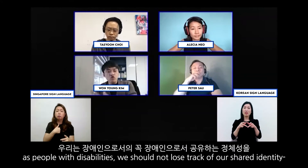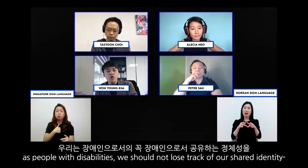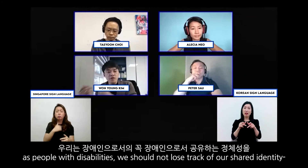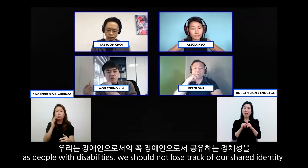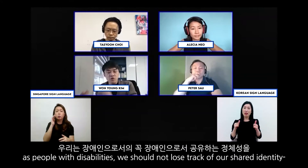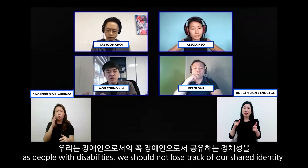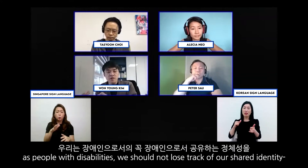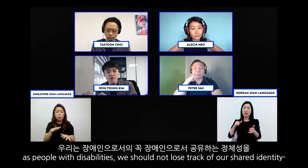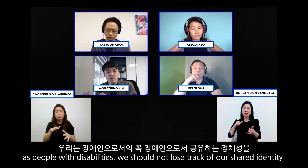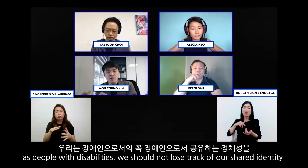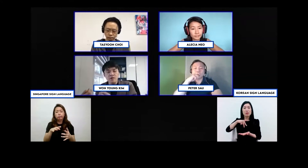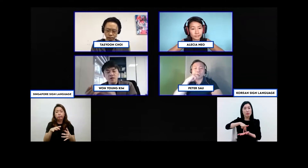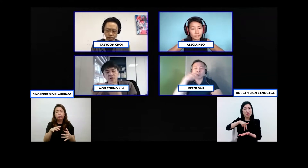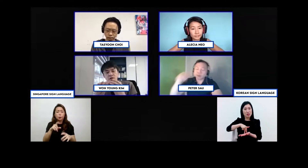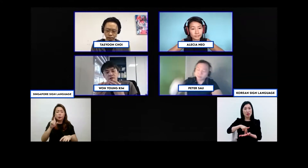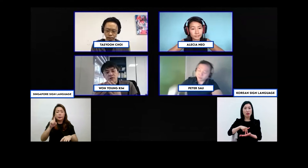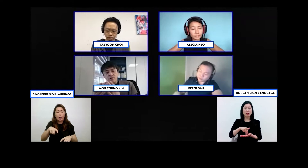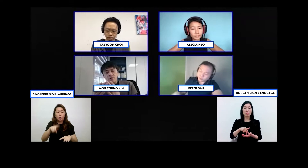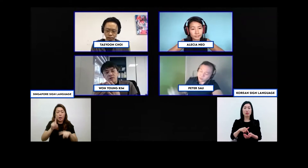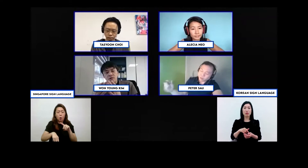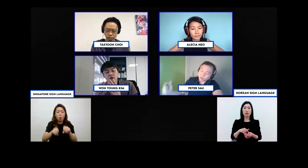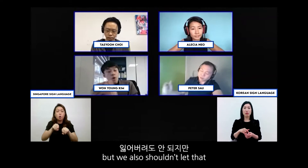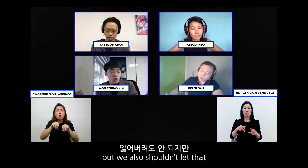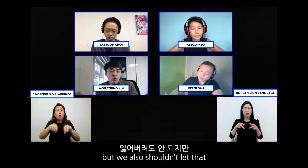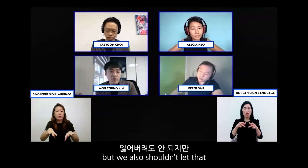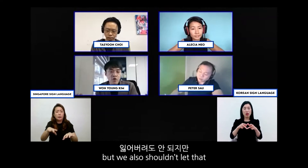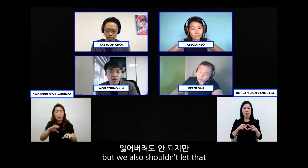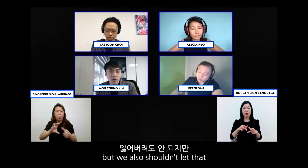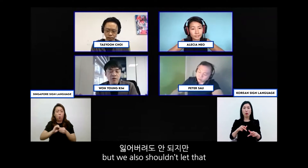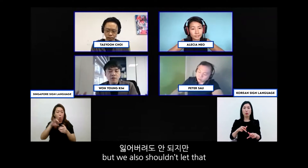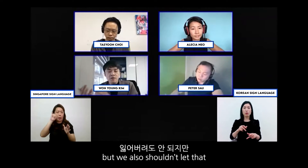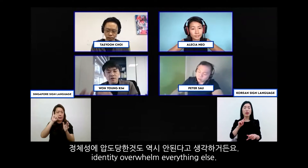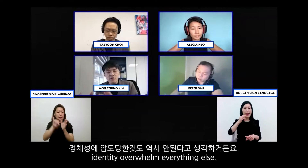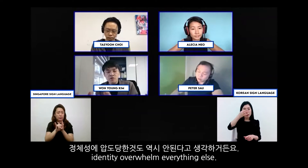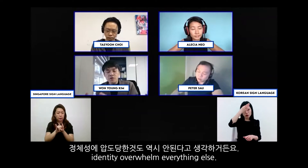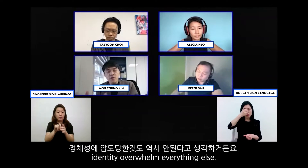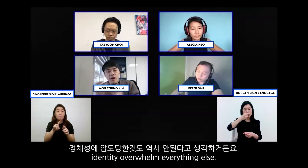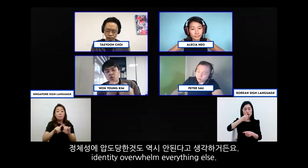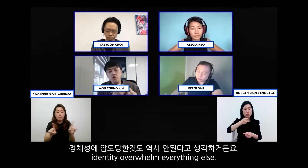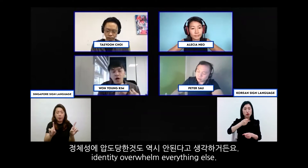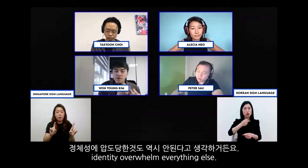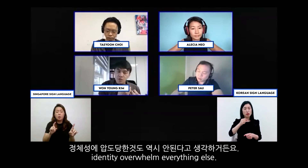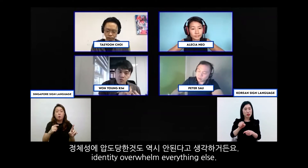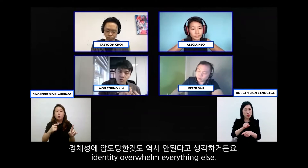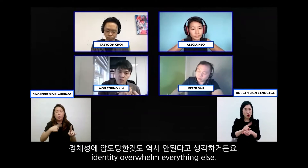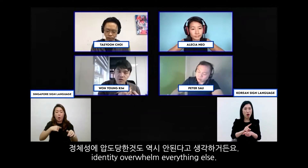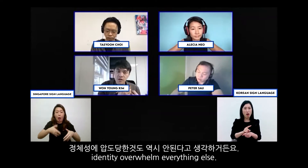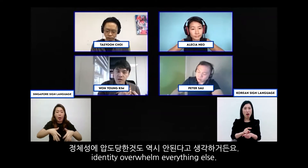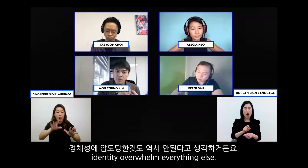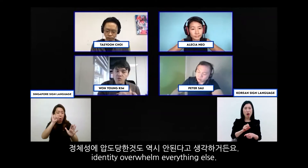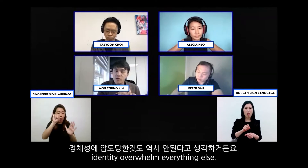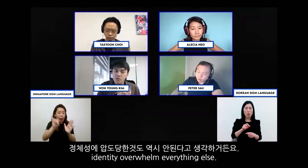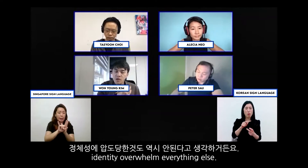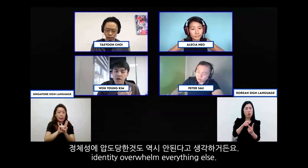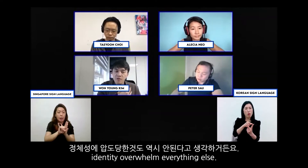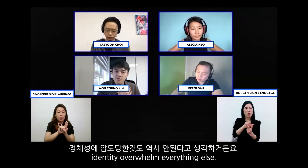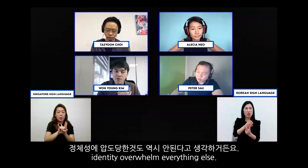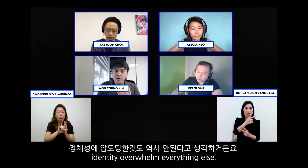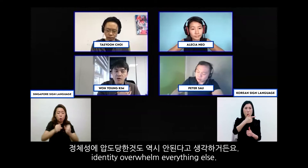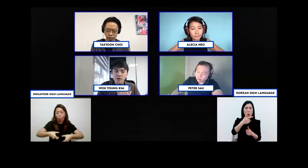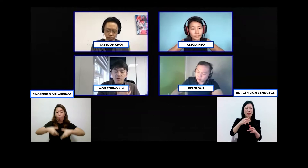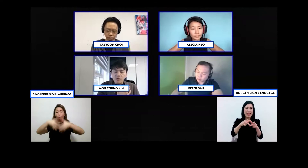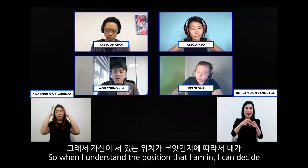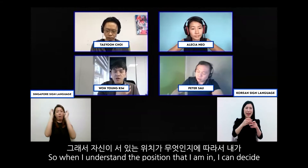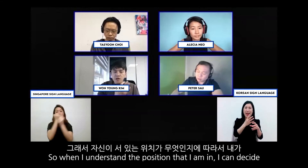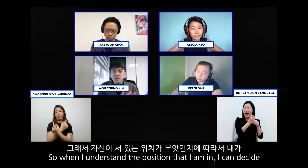장애인으로서 공유하는 정체성을 잃어버려도 안 되지만 그 정체성이 압도당하는 것도 역시 안 된다고